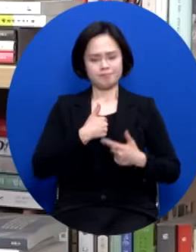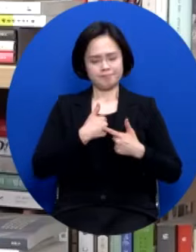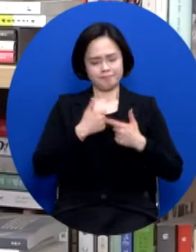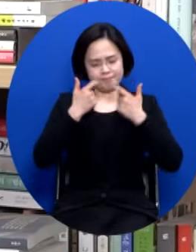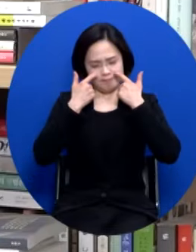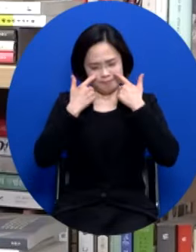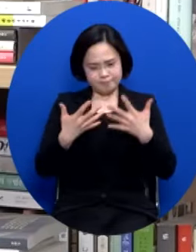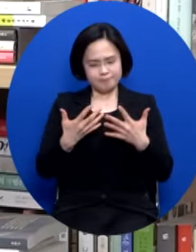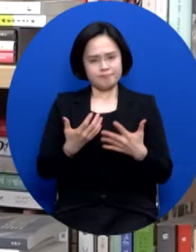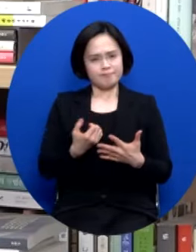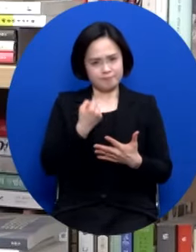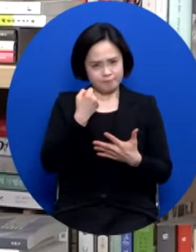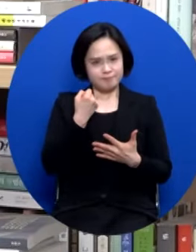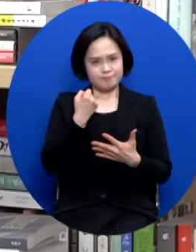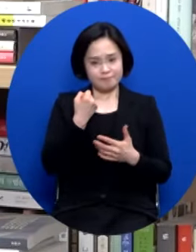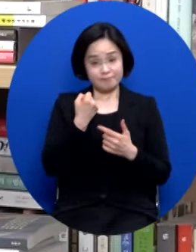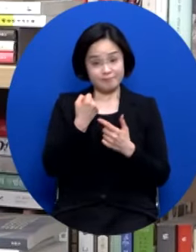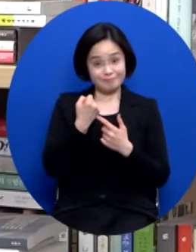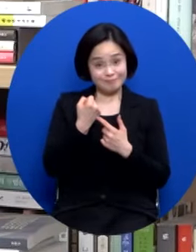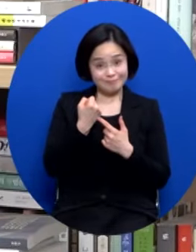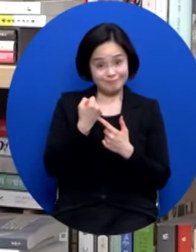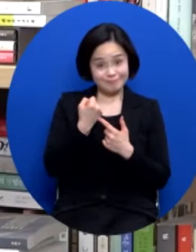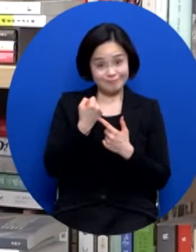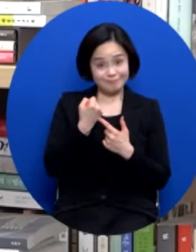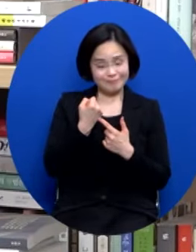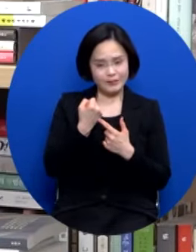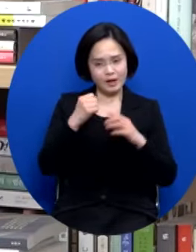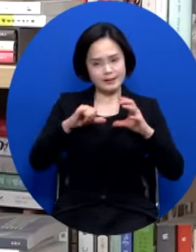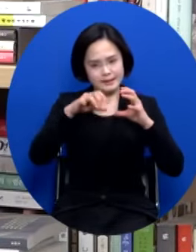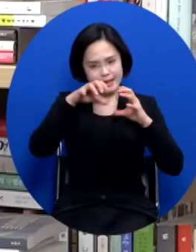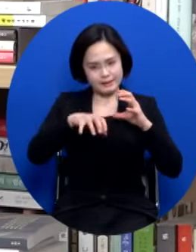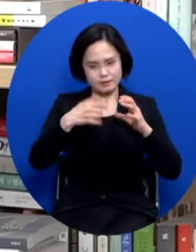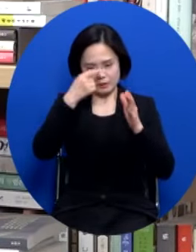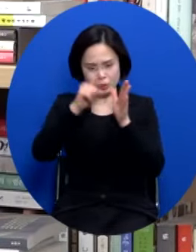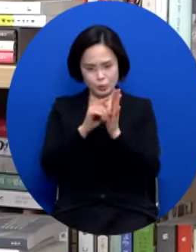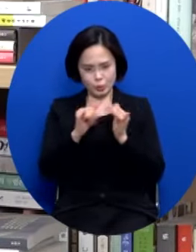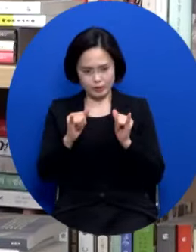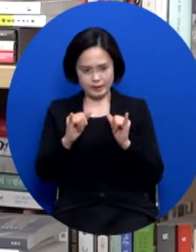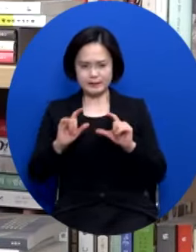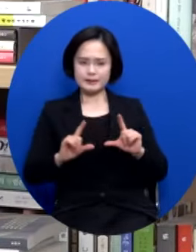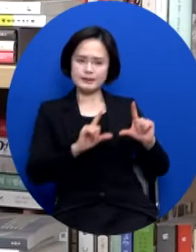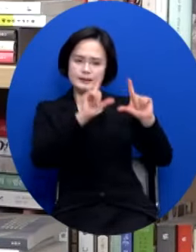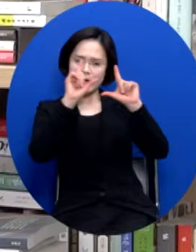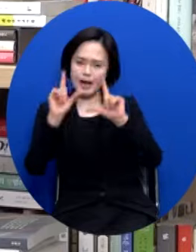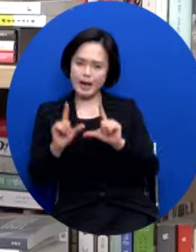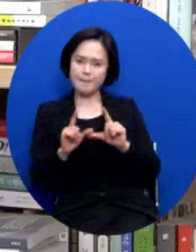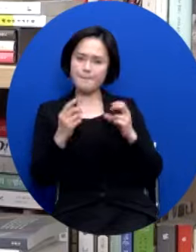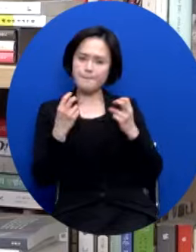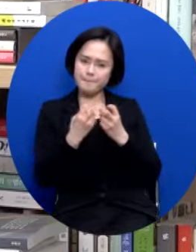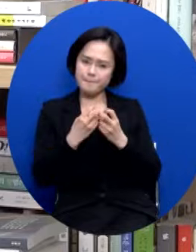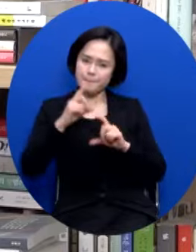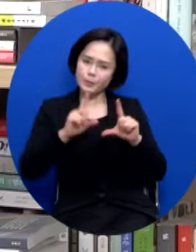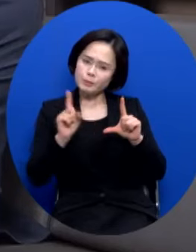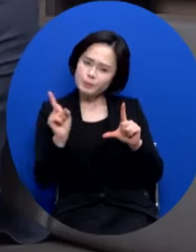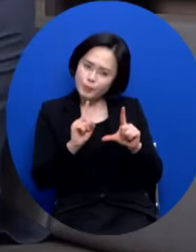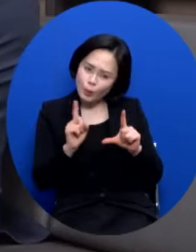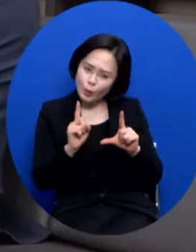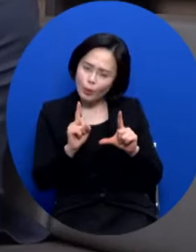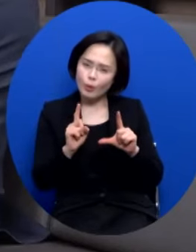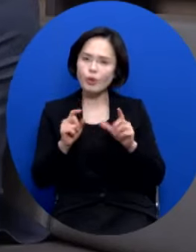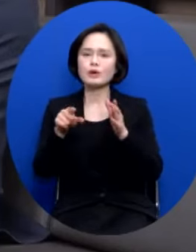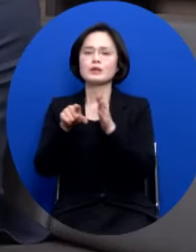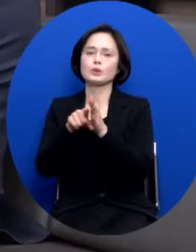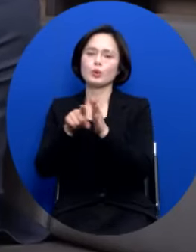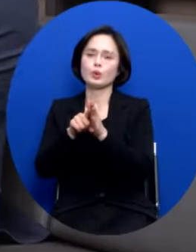정체성을 가졌다면 어떻게 세상 속에서 그리스도인으로서 살아나가야 하는가? 그거는 기독교적인 세계관이라고 생각을 합니다. 예,